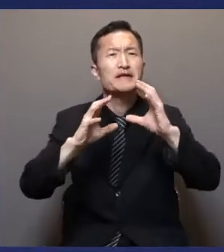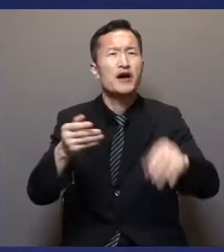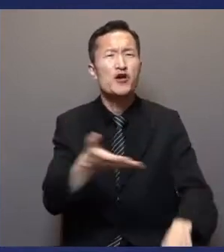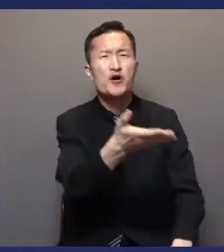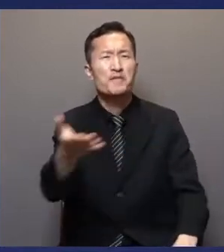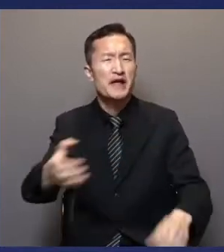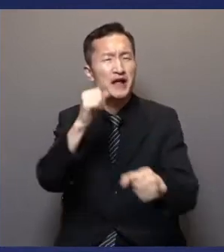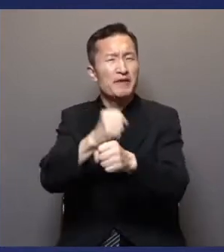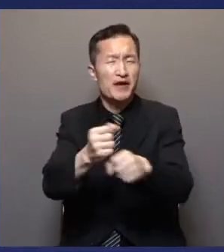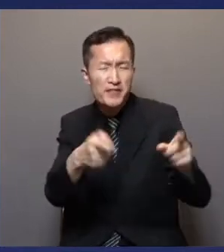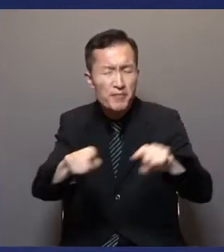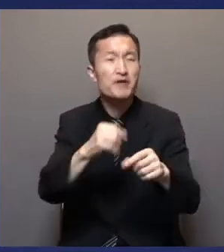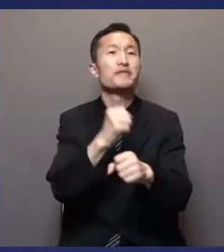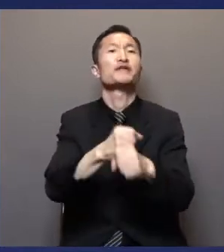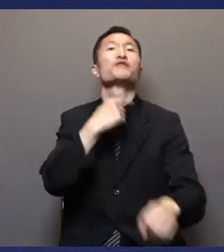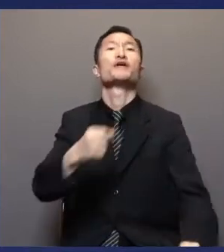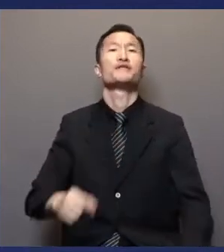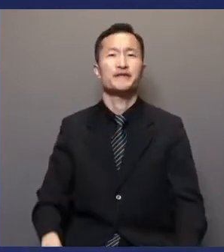함께 만들겠습니다.